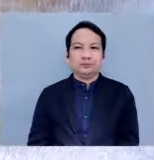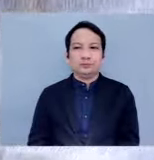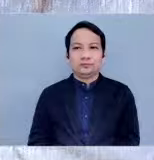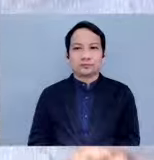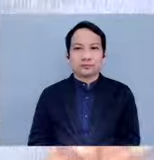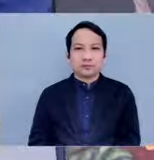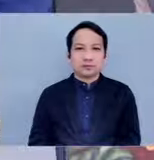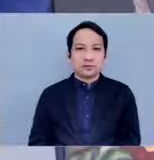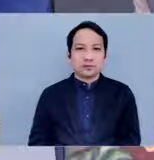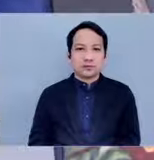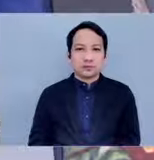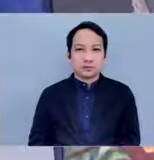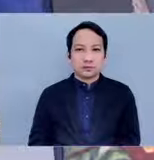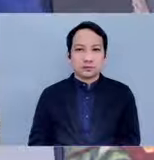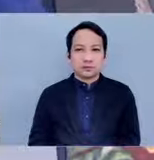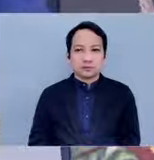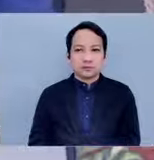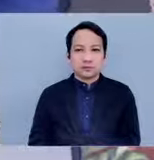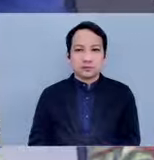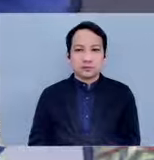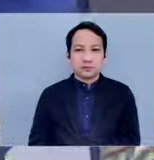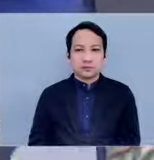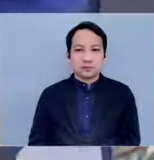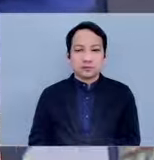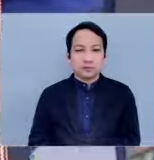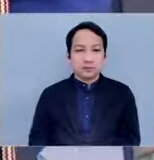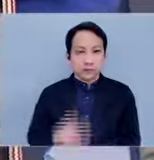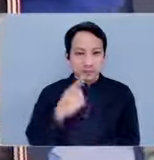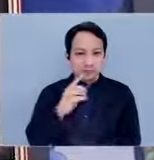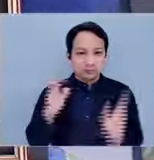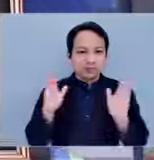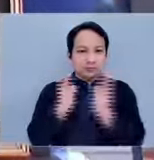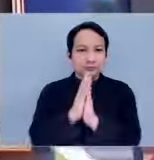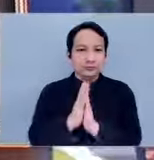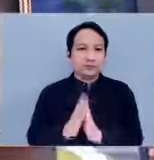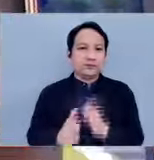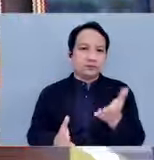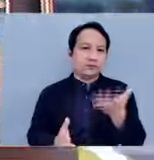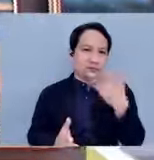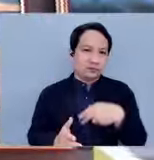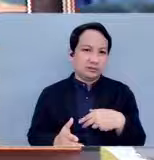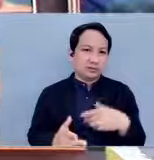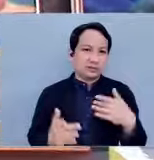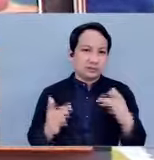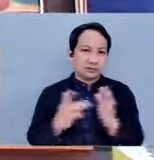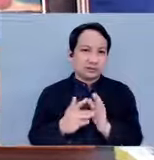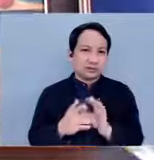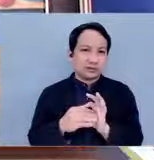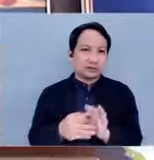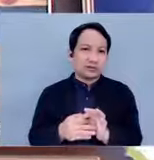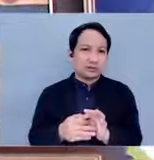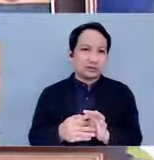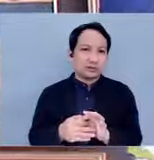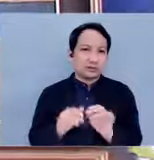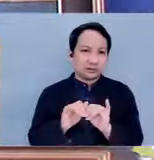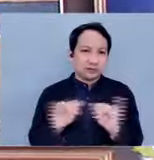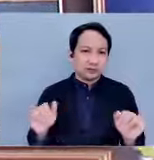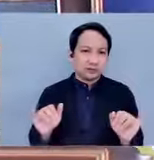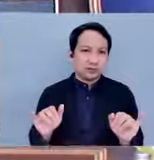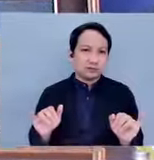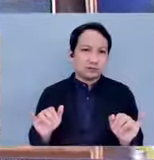Itong portrait na ito, yung magka-appear sila, that's very touching. Yeah, actually, both of these po are serious, no? Kasi